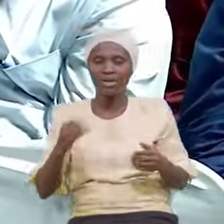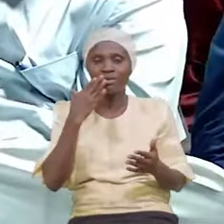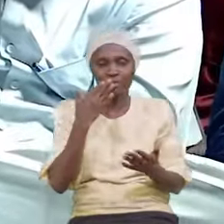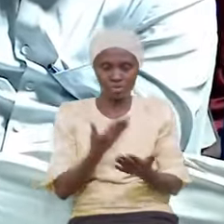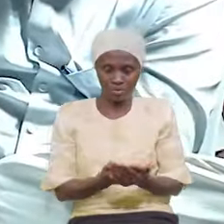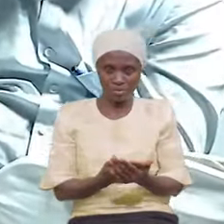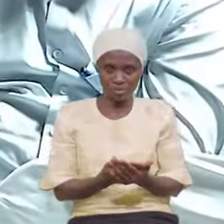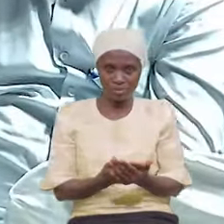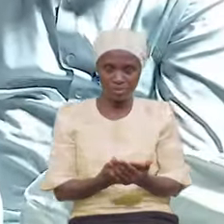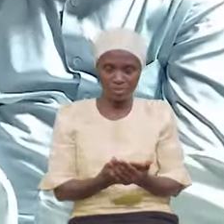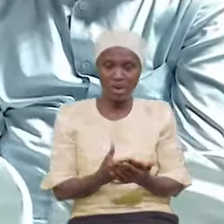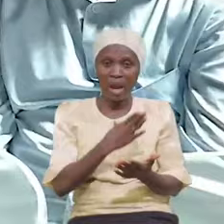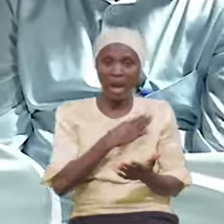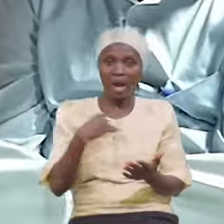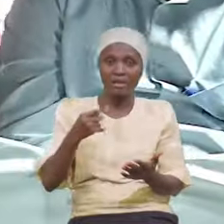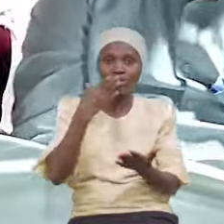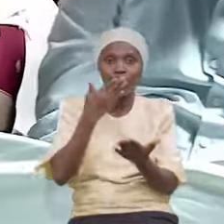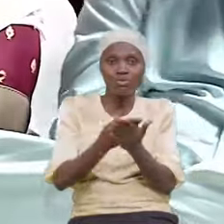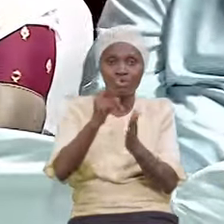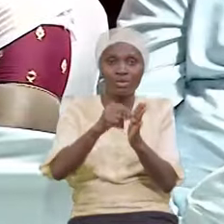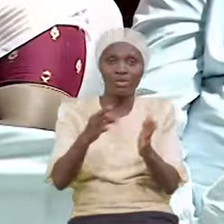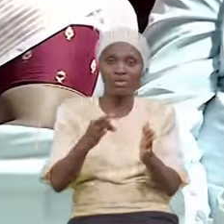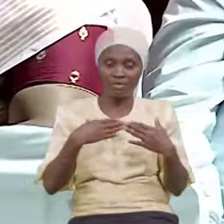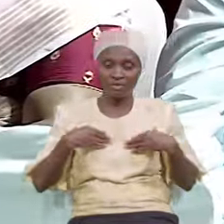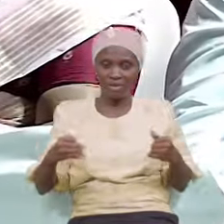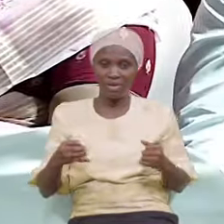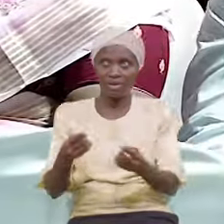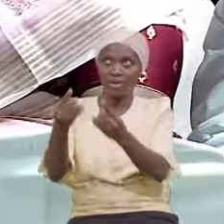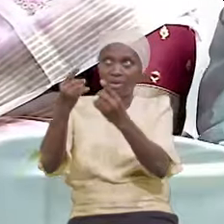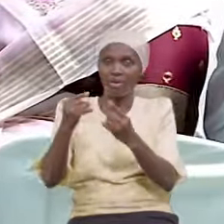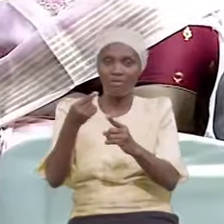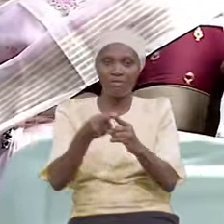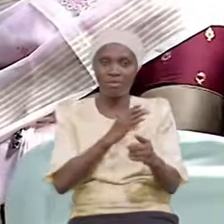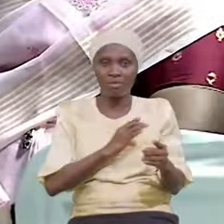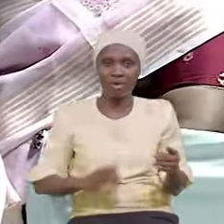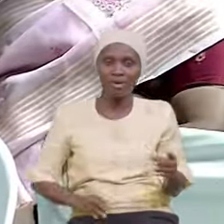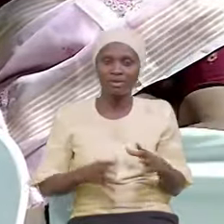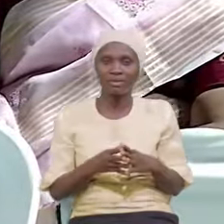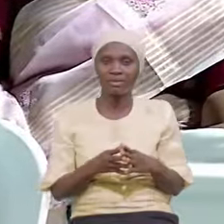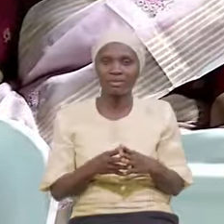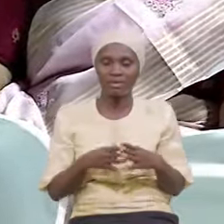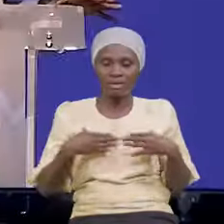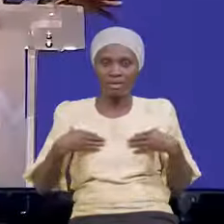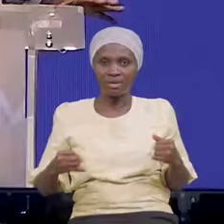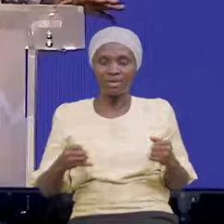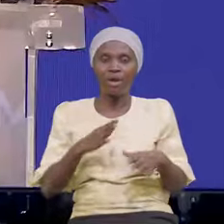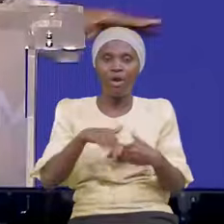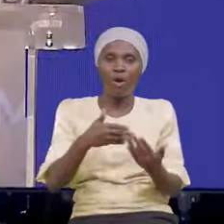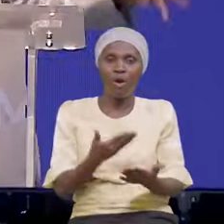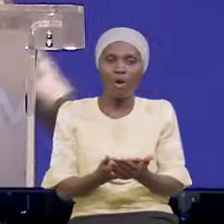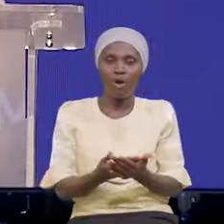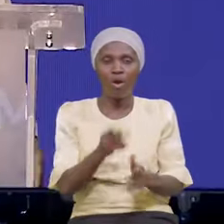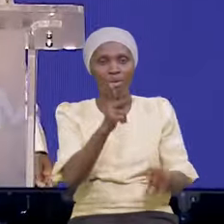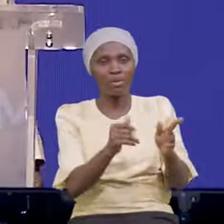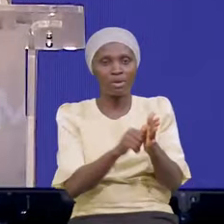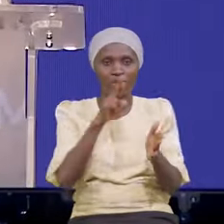స్వస్థత మంచిది. And the goodness of healing comes from Christ. క్రీస్తు ద్వారా స్వస్థత యొక్క మేలు వస్తుంది. Healing all that were oppressed